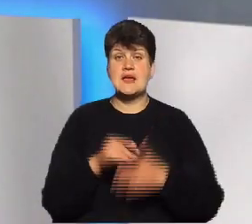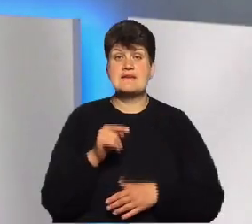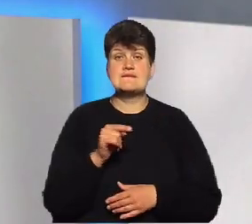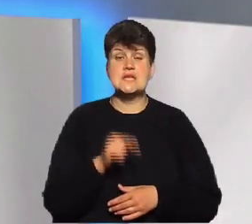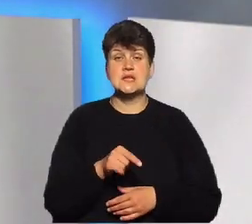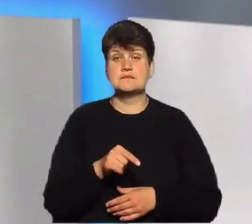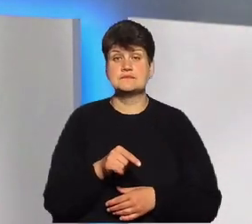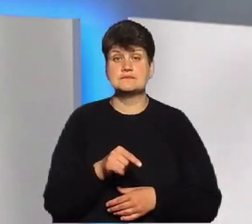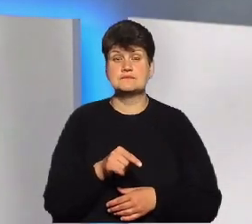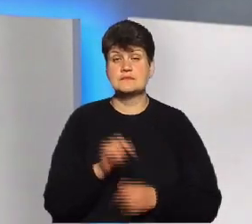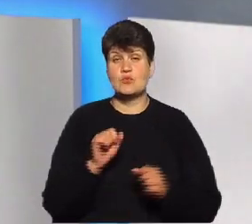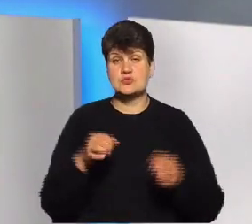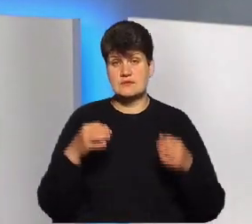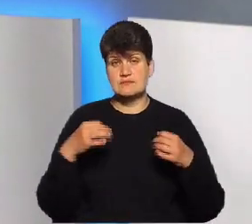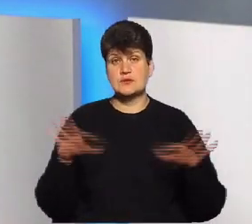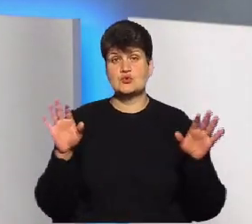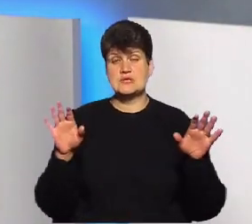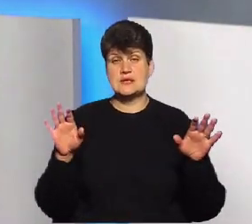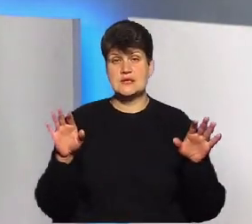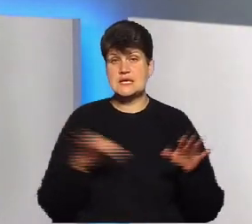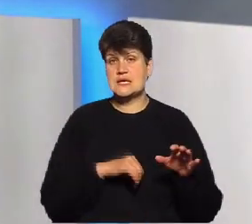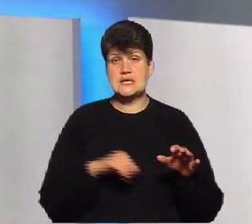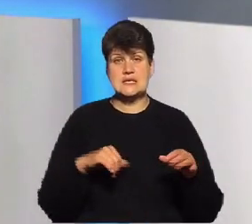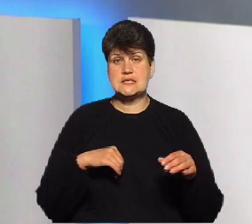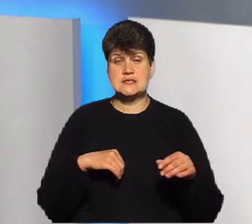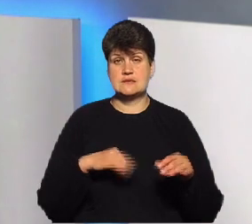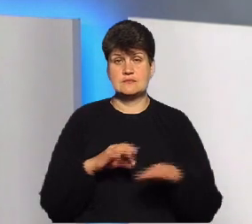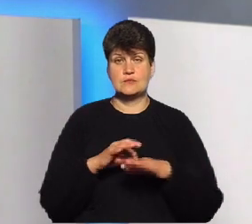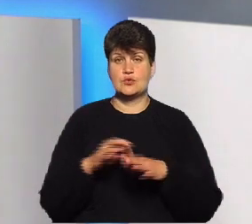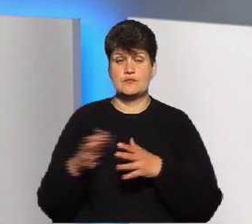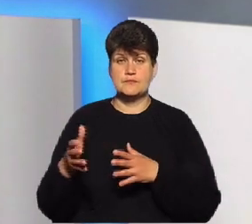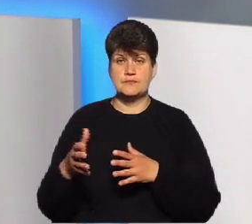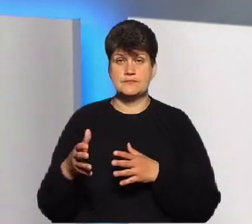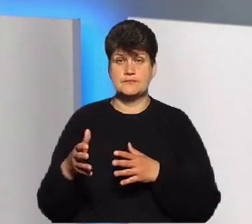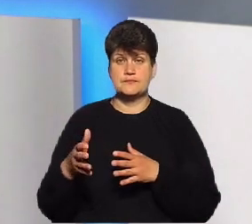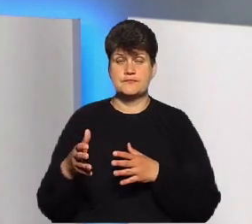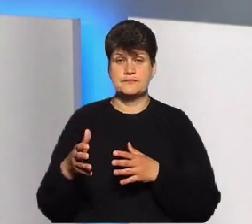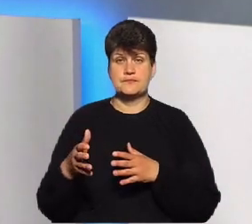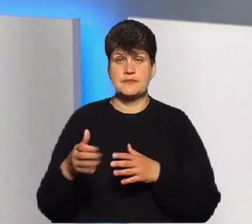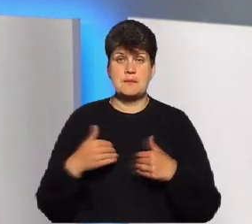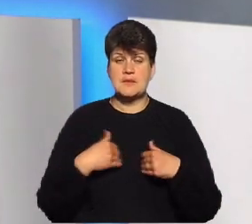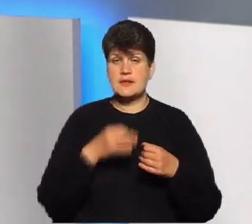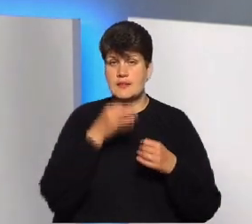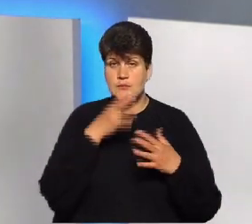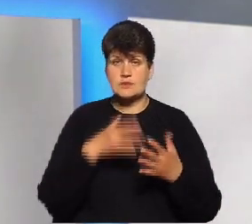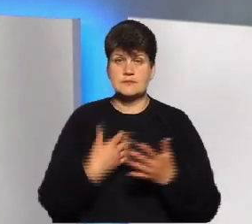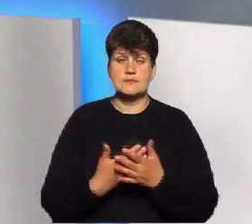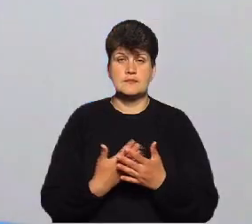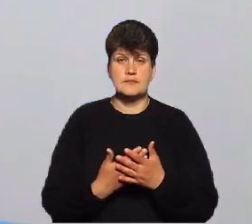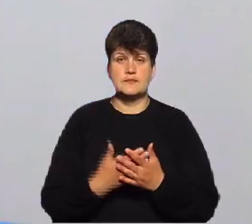може відпустити процес, і він сам по собі відбувається. Тобто мені не подобаються моделі, коли